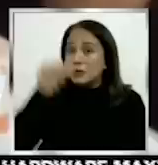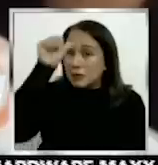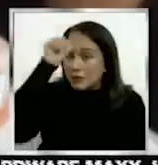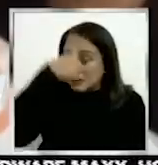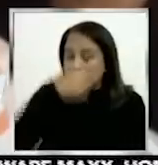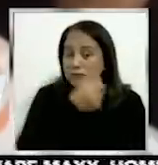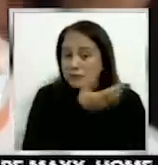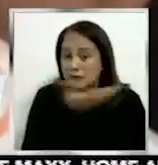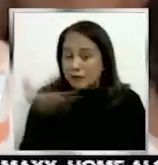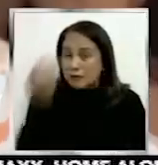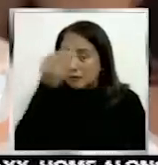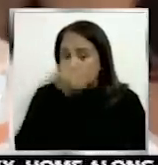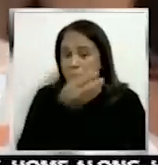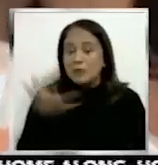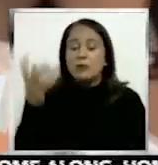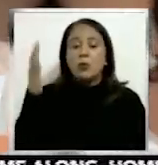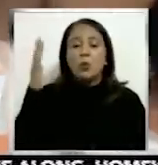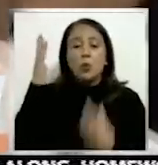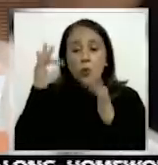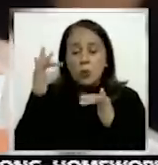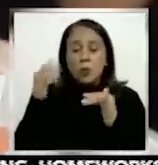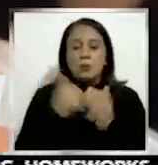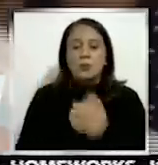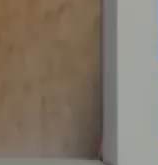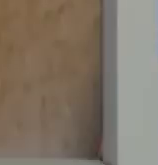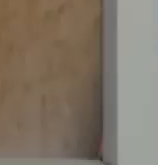sana maging grateful tayo.